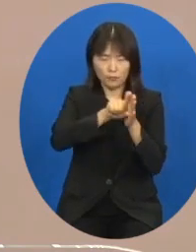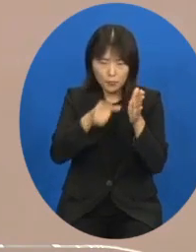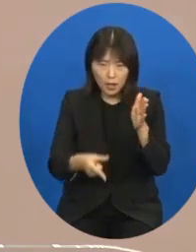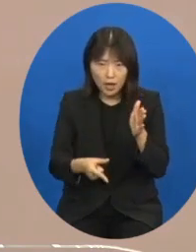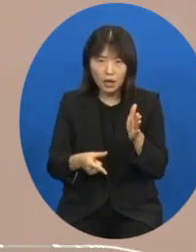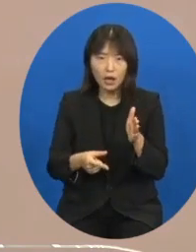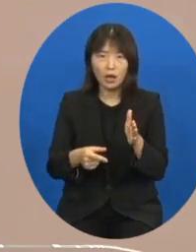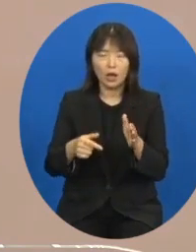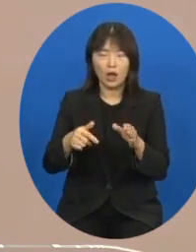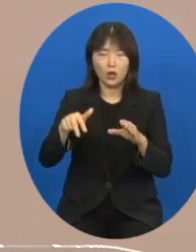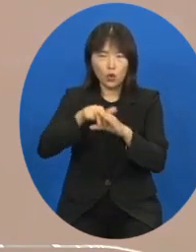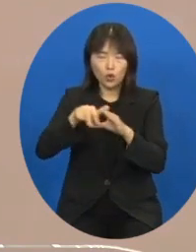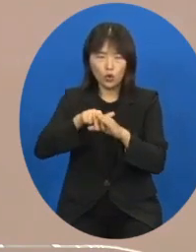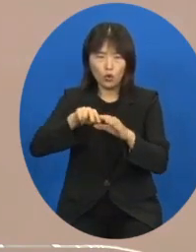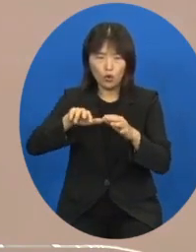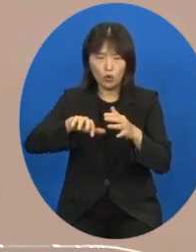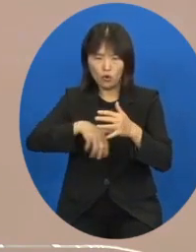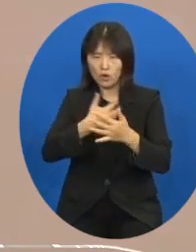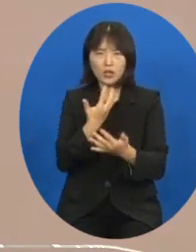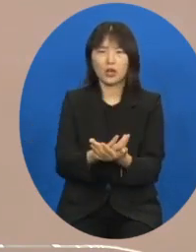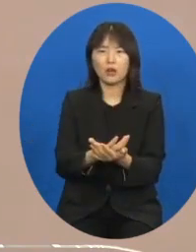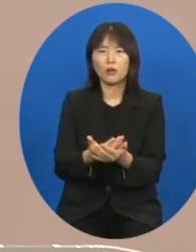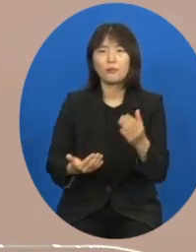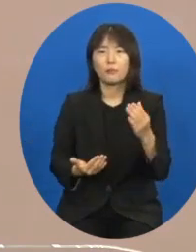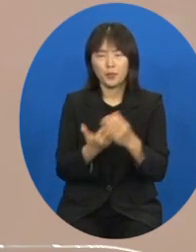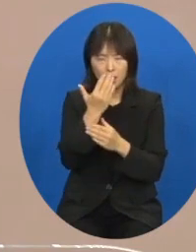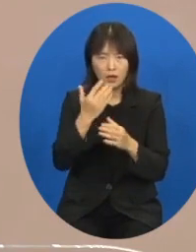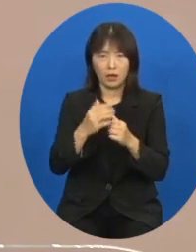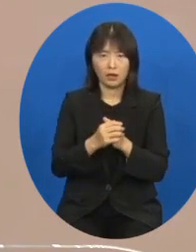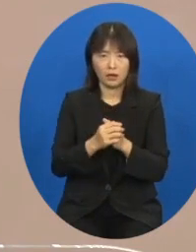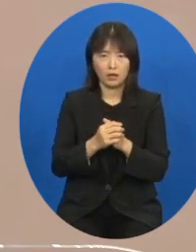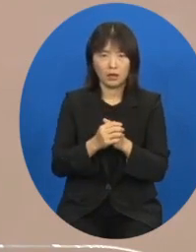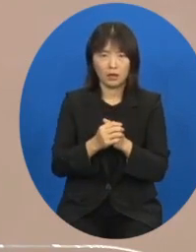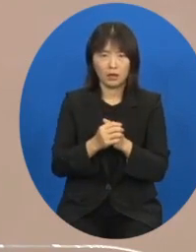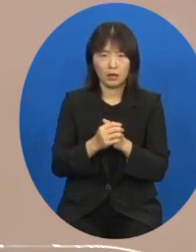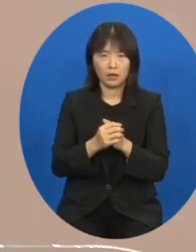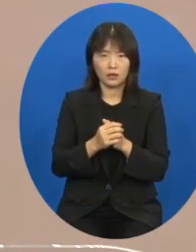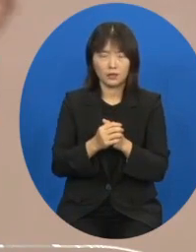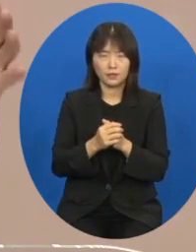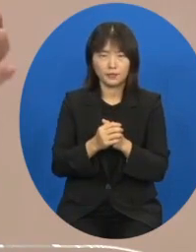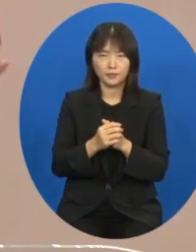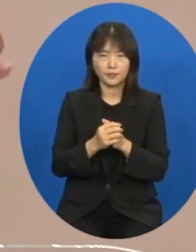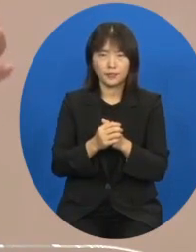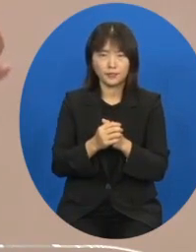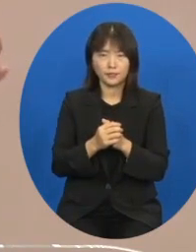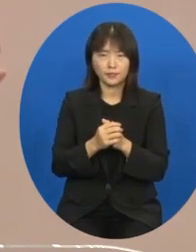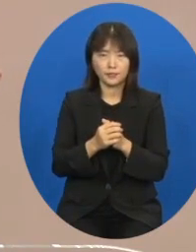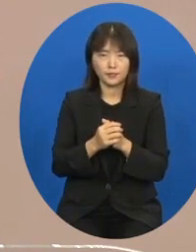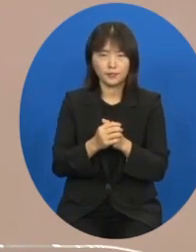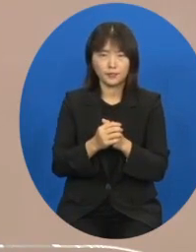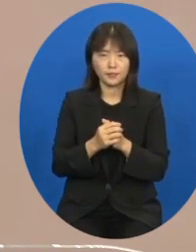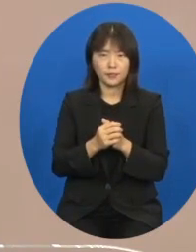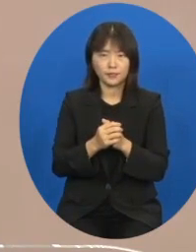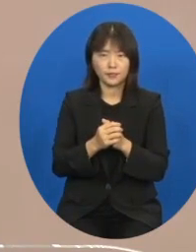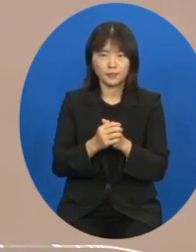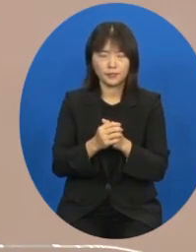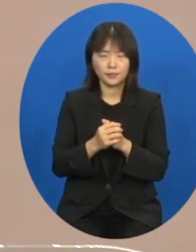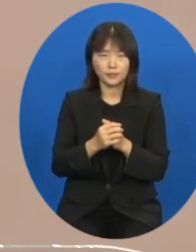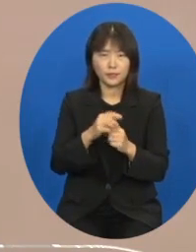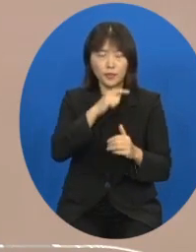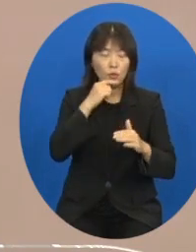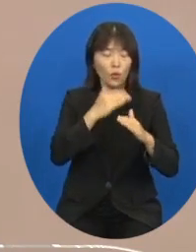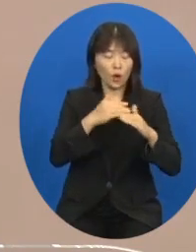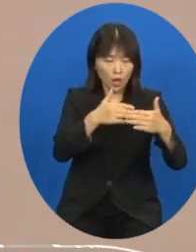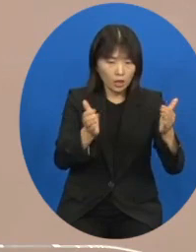러시아 정교회가 타락하니까 공산주의가 나라를 다 삼켰습니다. 공산당이